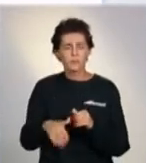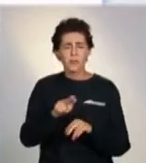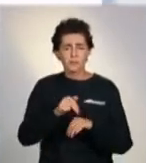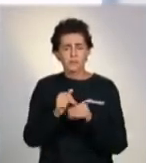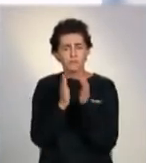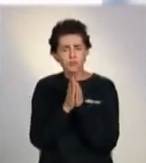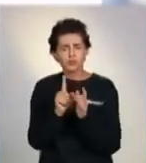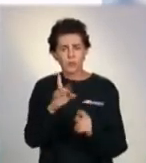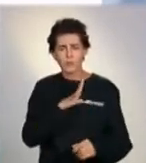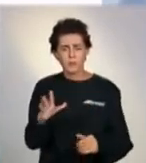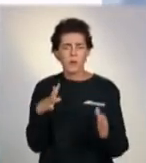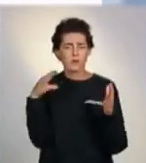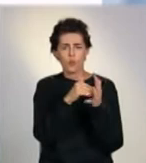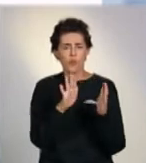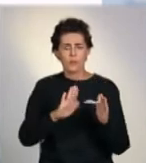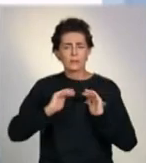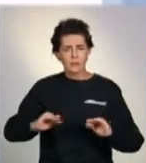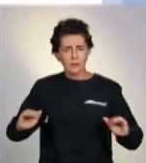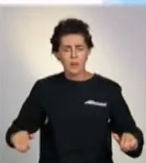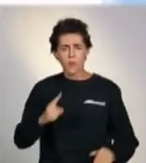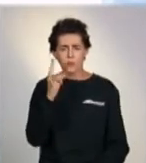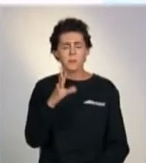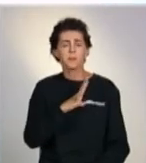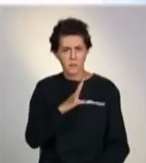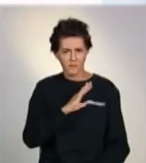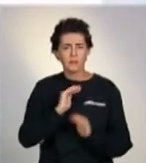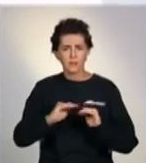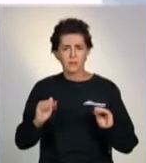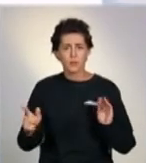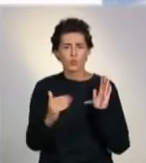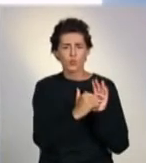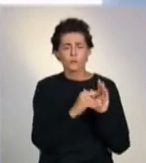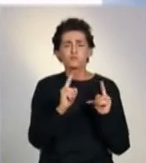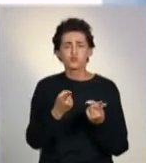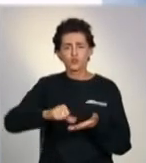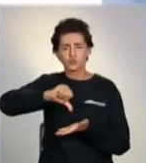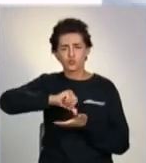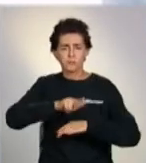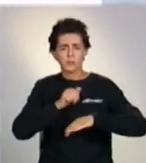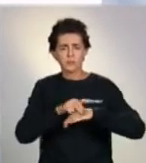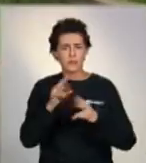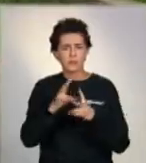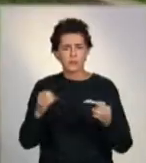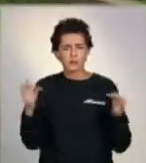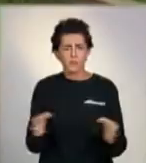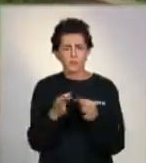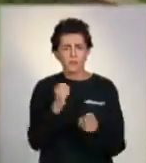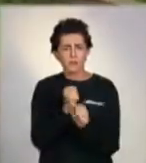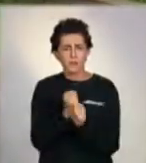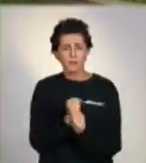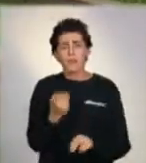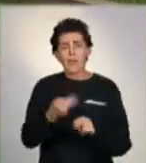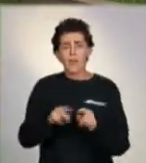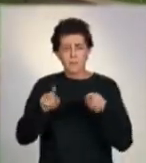ждете, поки ця собака броситься на дітей? Уже не раз вона нападала на дітей. Чому участковий не приймає міри? Нині на тому